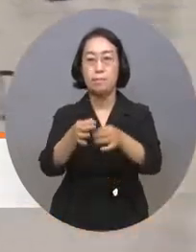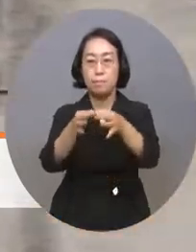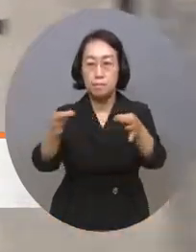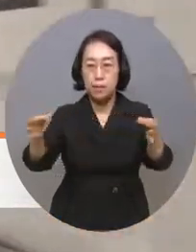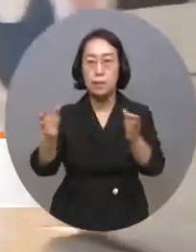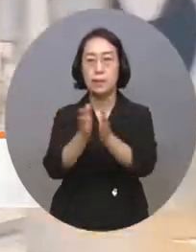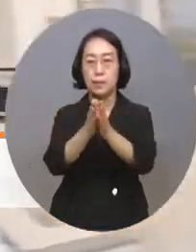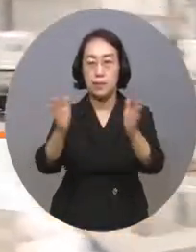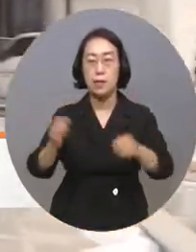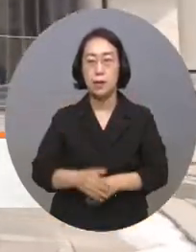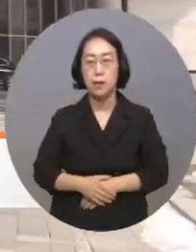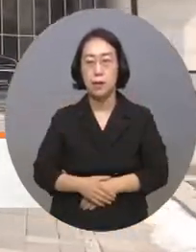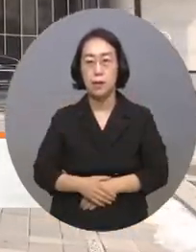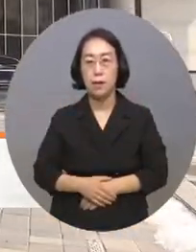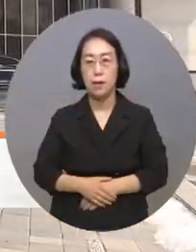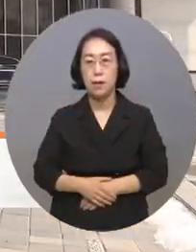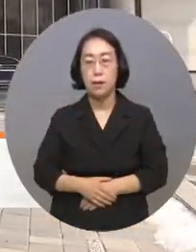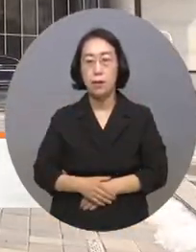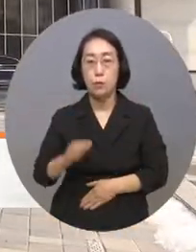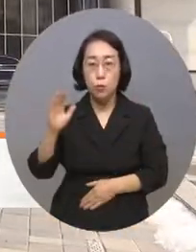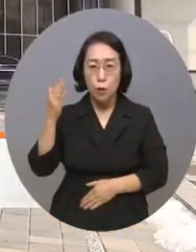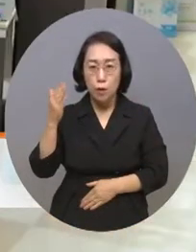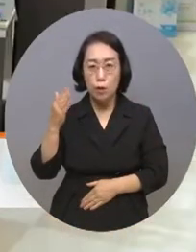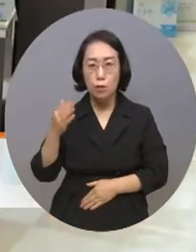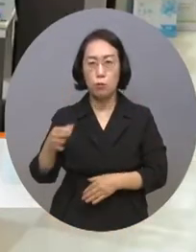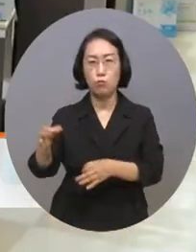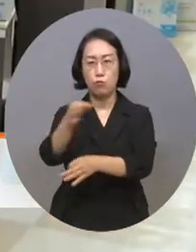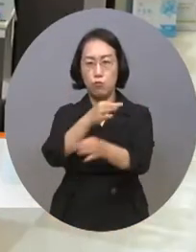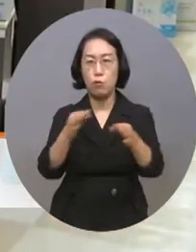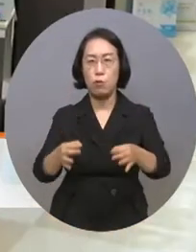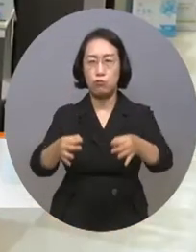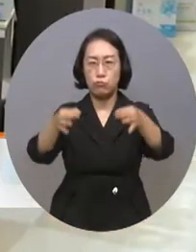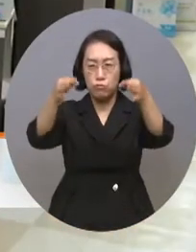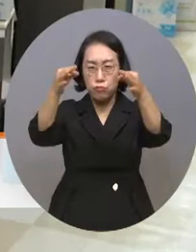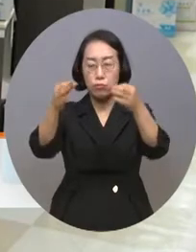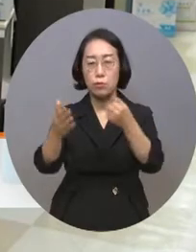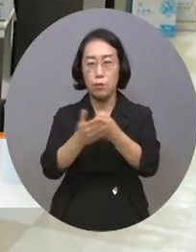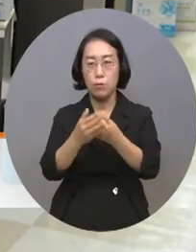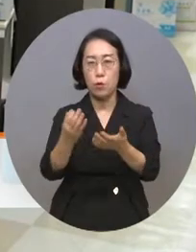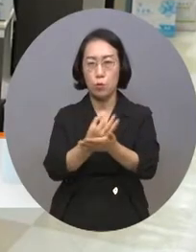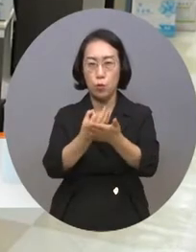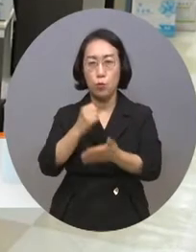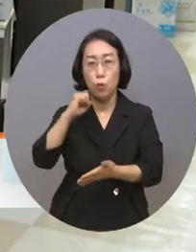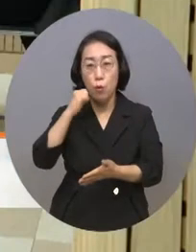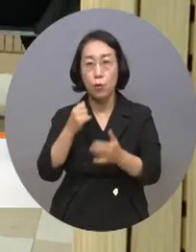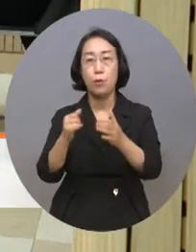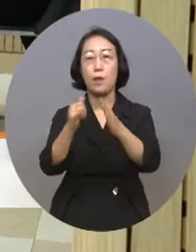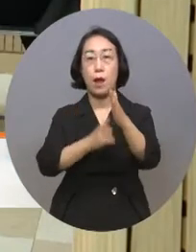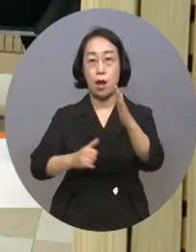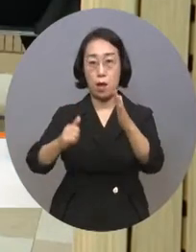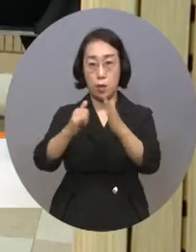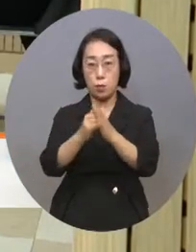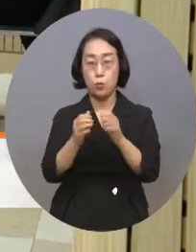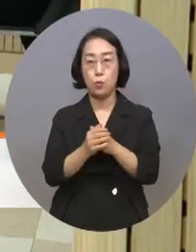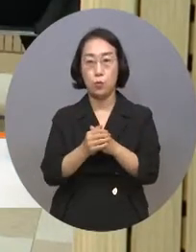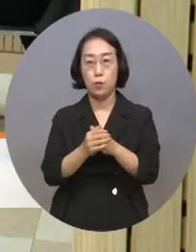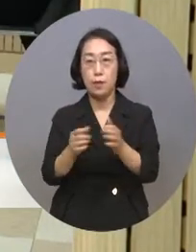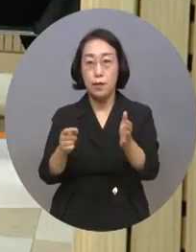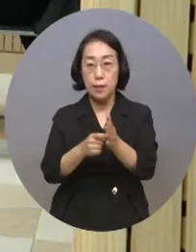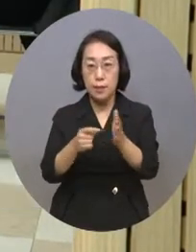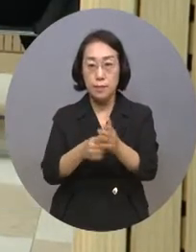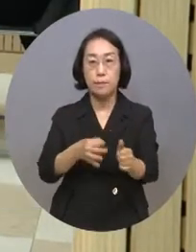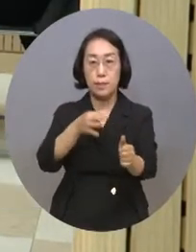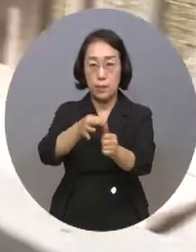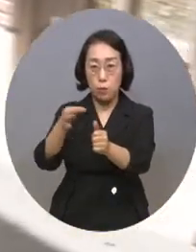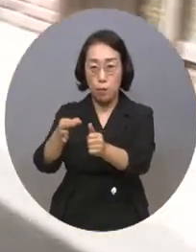보건복지부는 최근 급격한 유가 상승으로 어려움을 겪는 저소득층을 위한 1시 긴급 생활정보 금지 그 베라